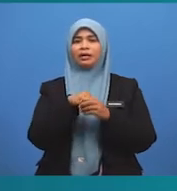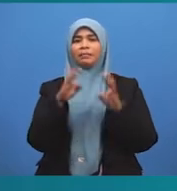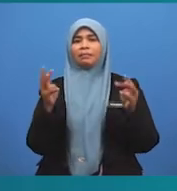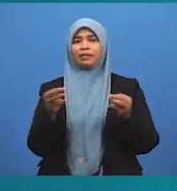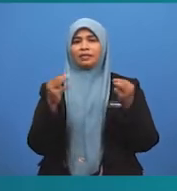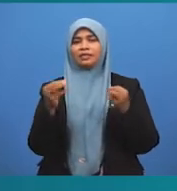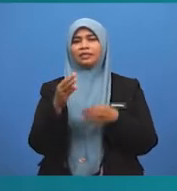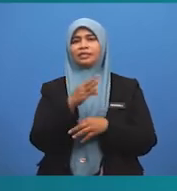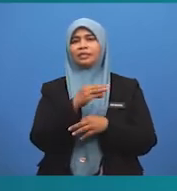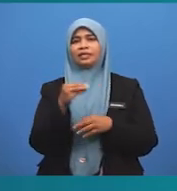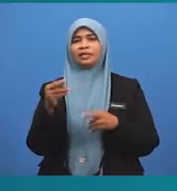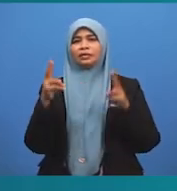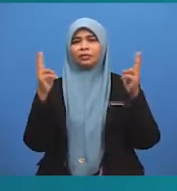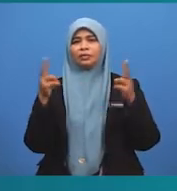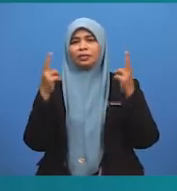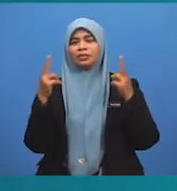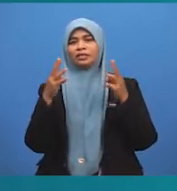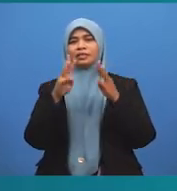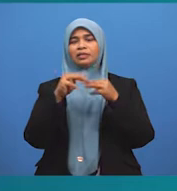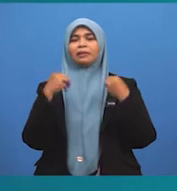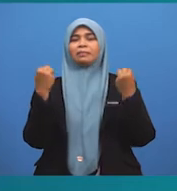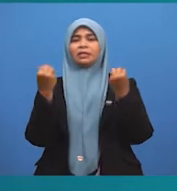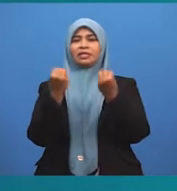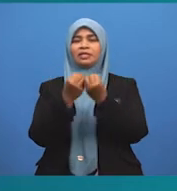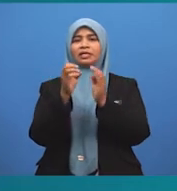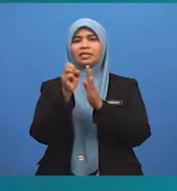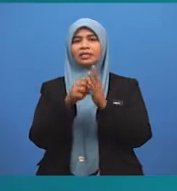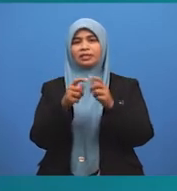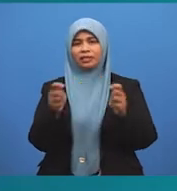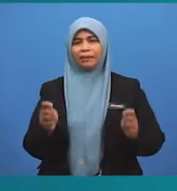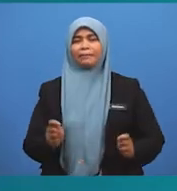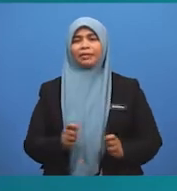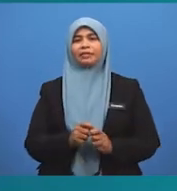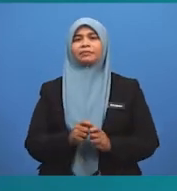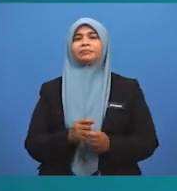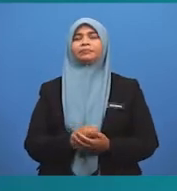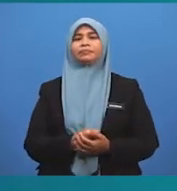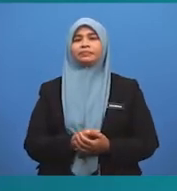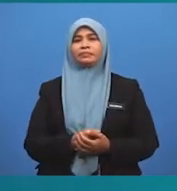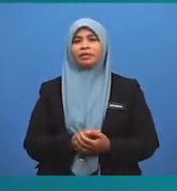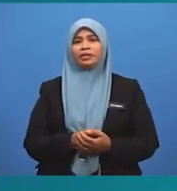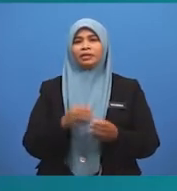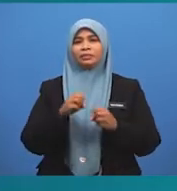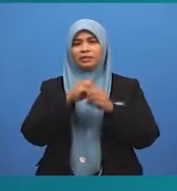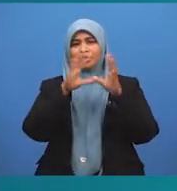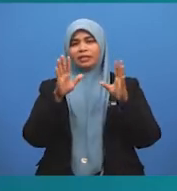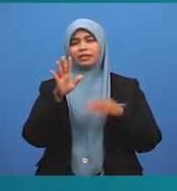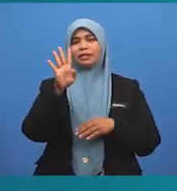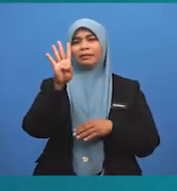dalam majlis dan upacara masyarakat setempat.